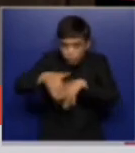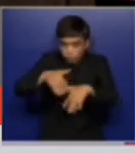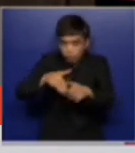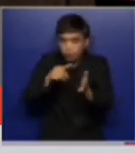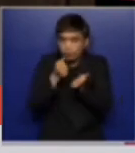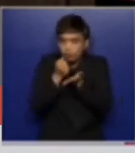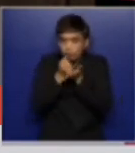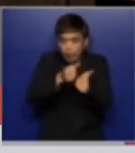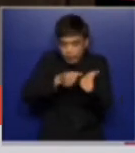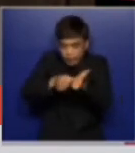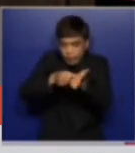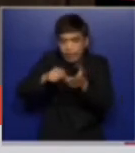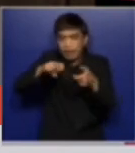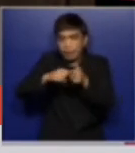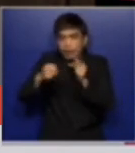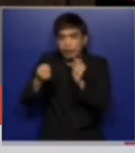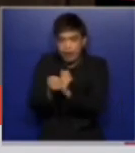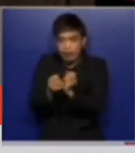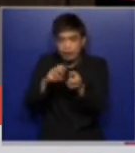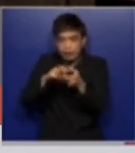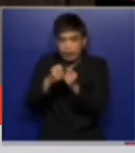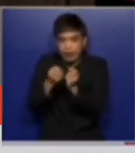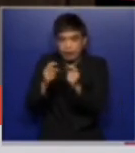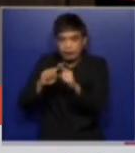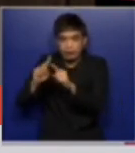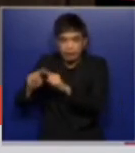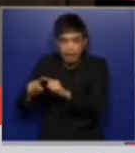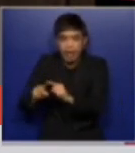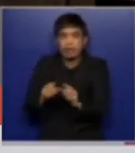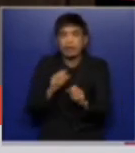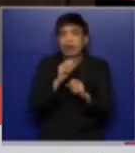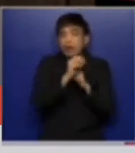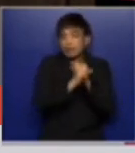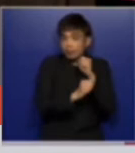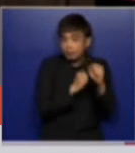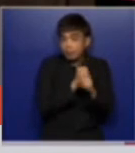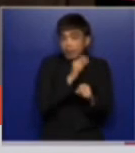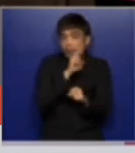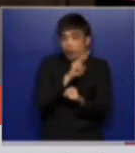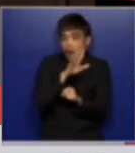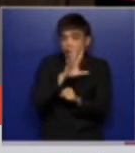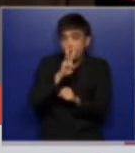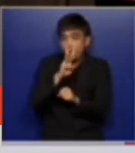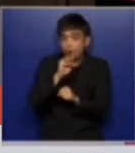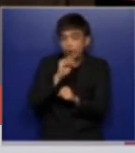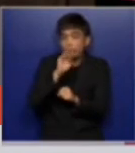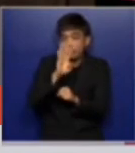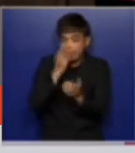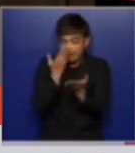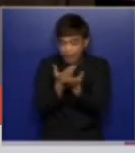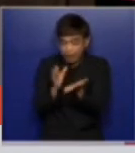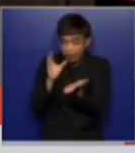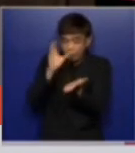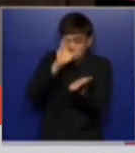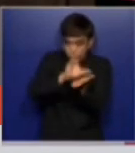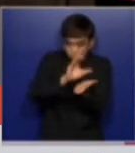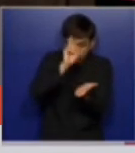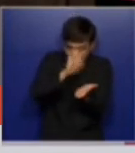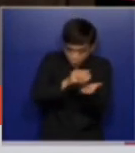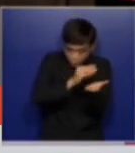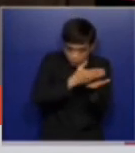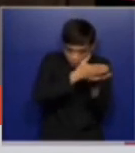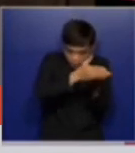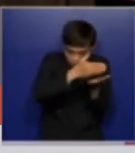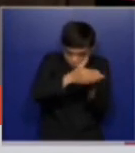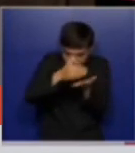หาดังนั้นงบประมาณรายจ่ายประจำปี2564-64นี้ต้องกระจายเม็ดเงินในการสร้างง